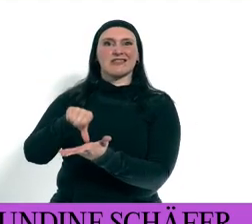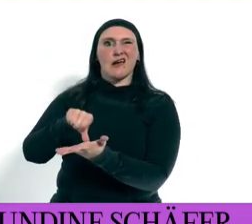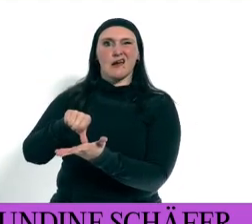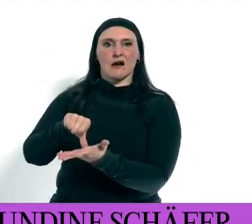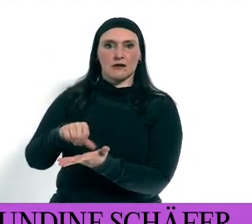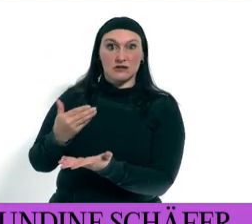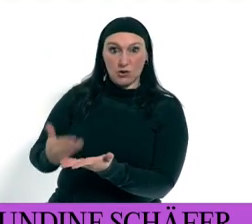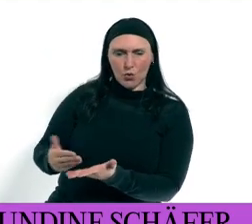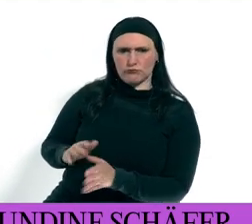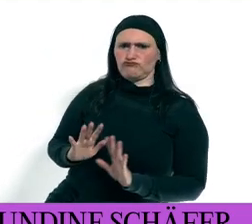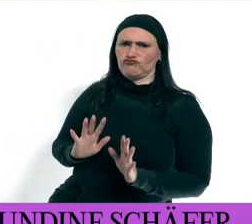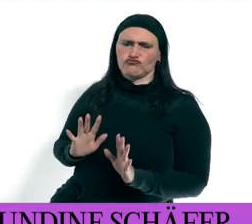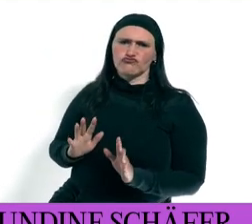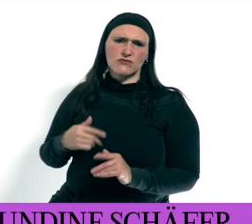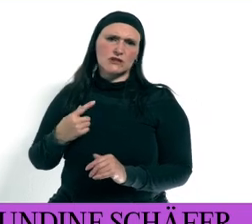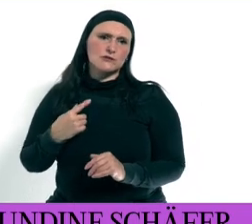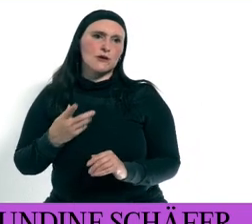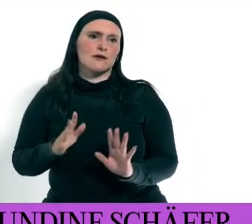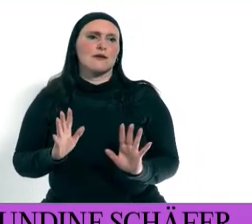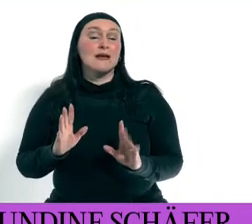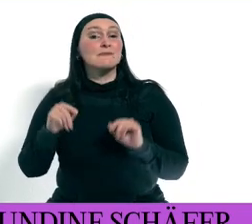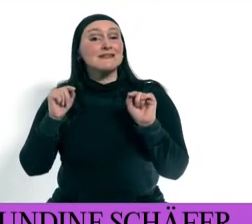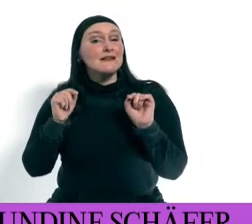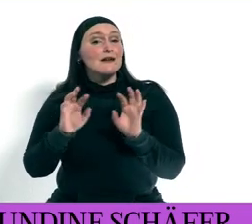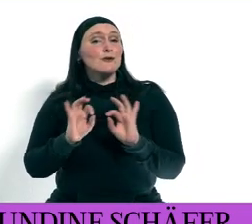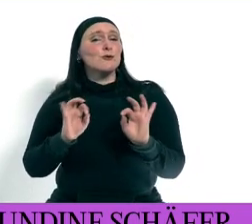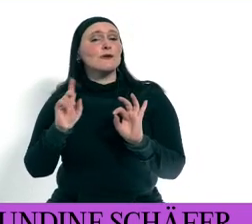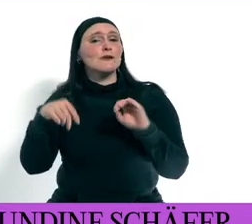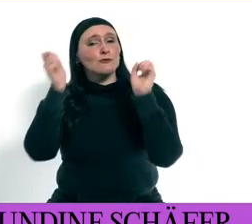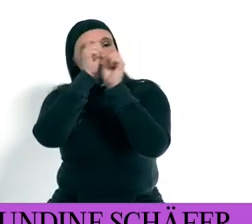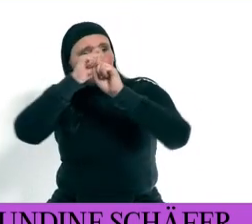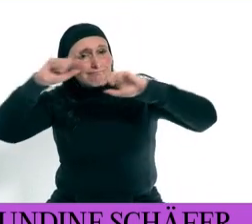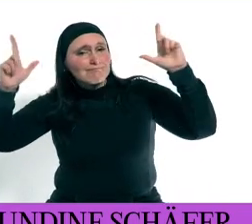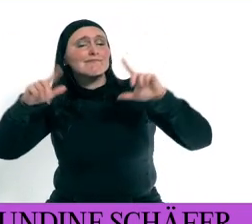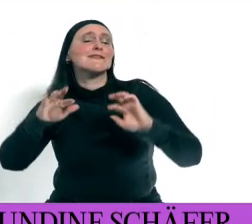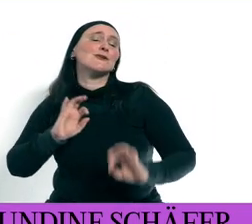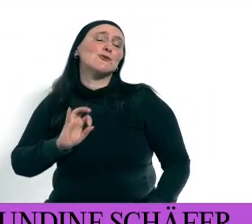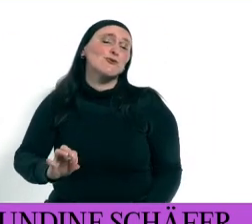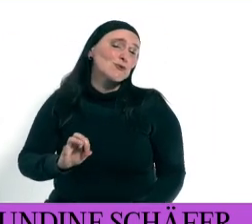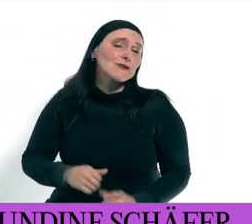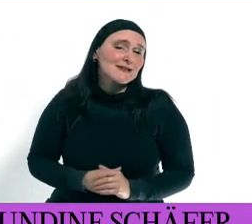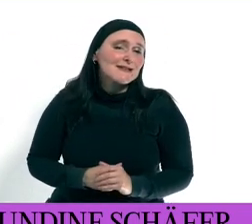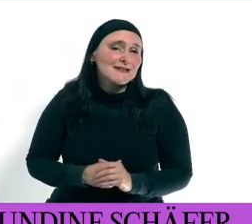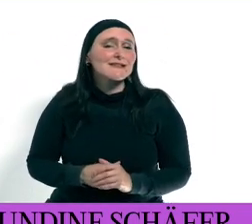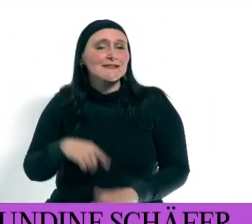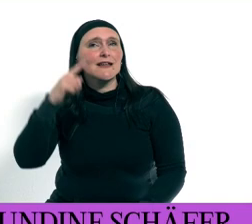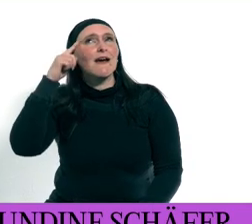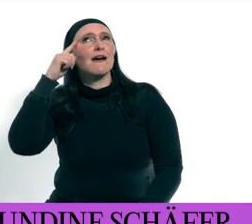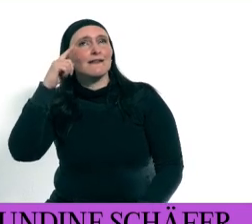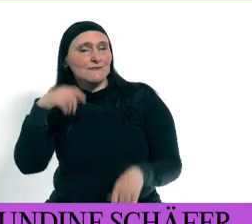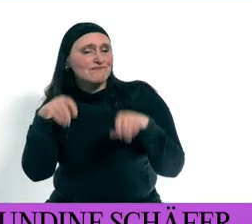Am Anfang wussten wir nicht, ob wir wirklich ein Zentrum für irgendetwas sein würden. Aber es war unsere Vision. Es ist gut, eine Vision zu haben,